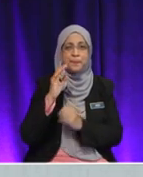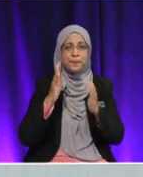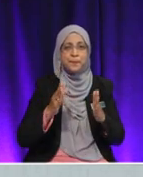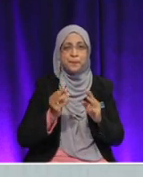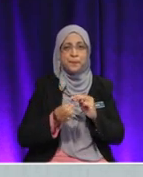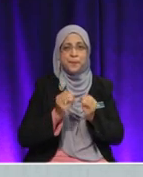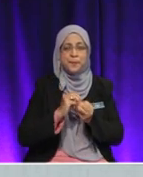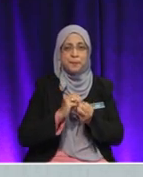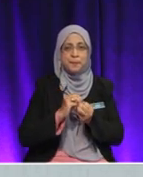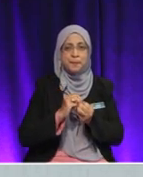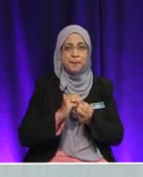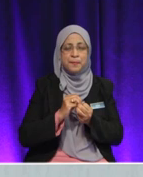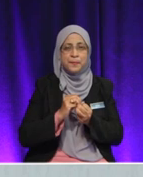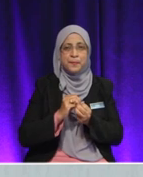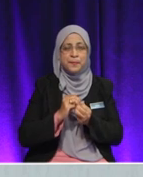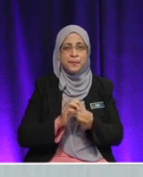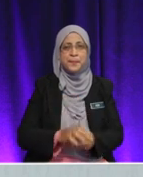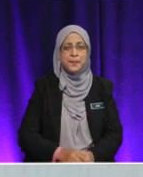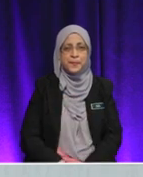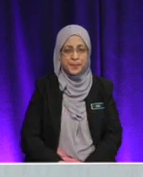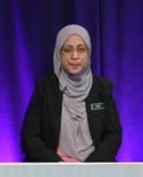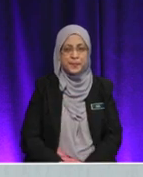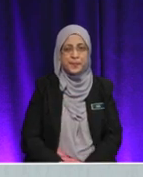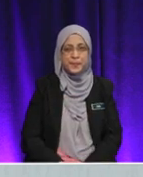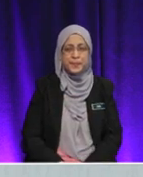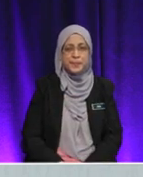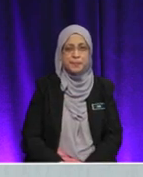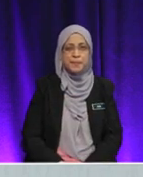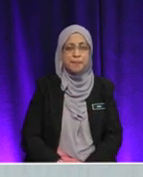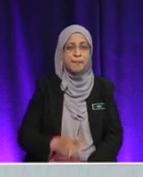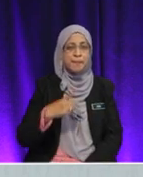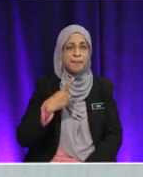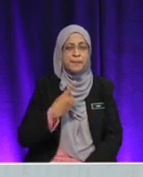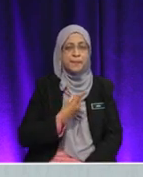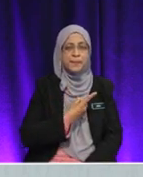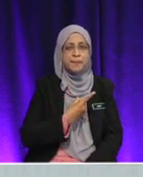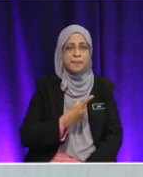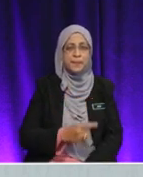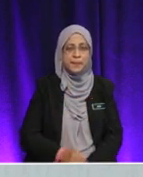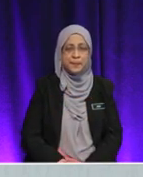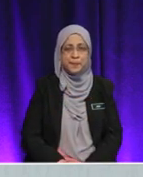Dia mempunyai sedikit masalah teknikal Oke kita akan jemput